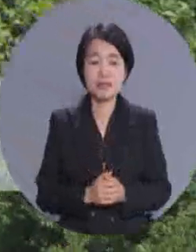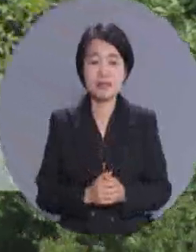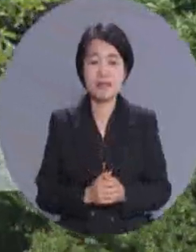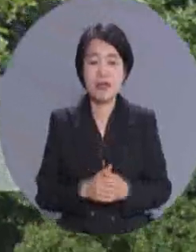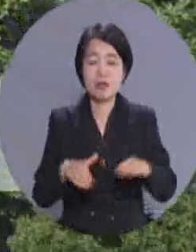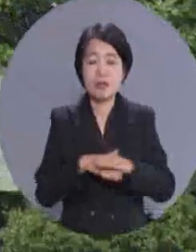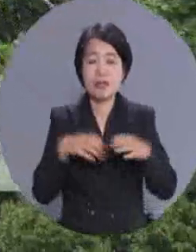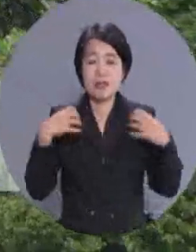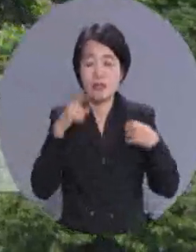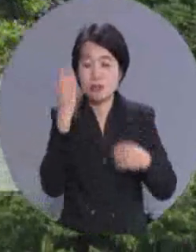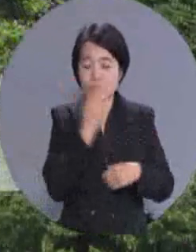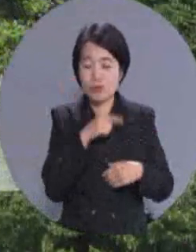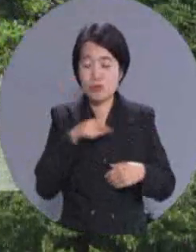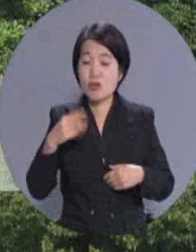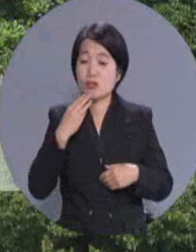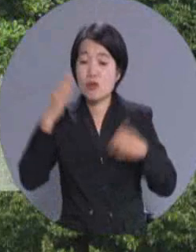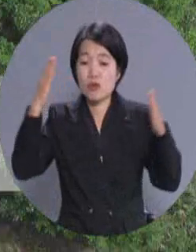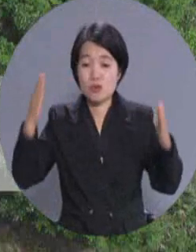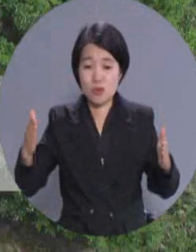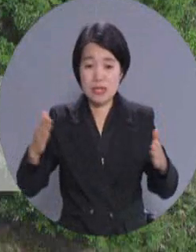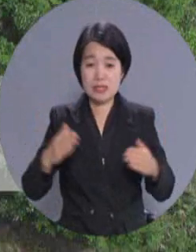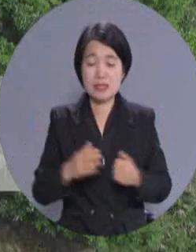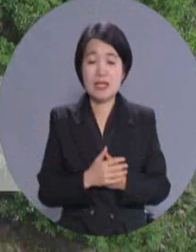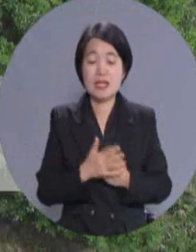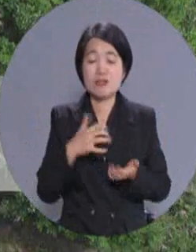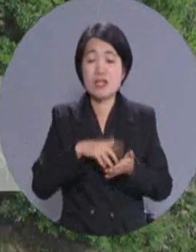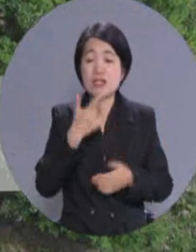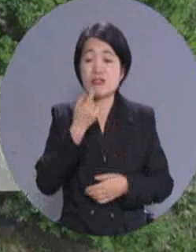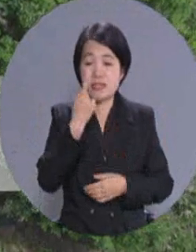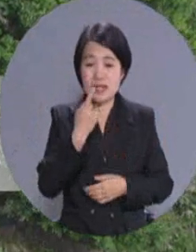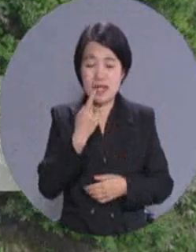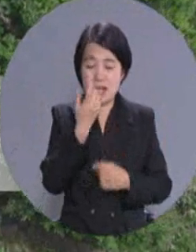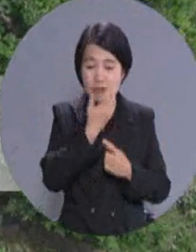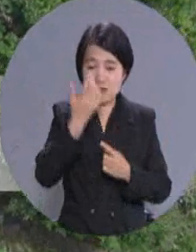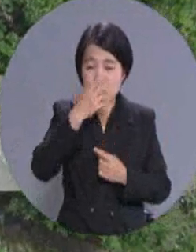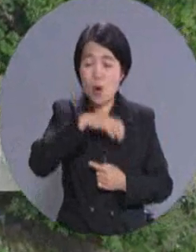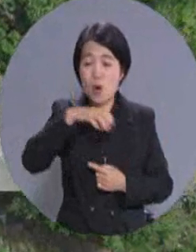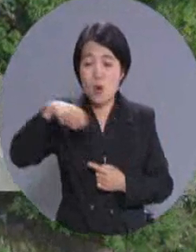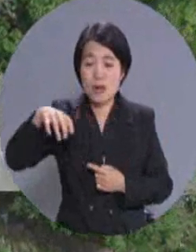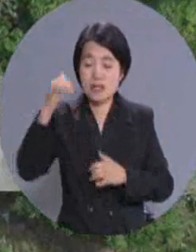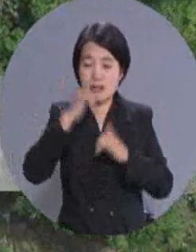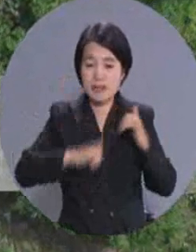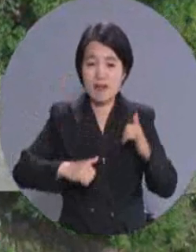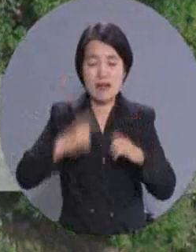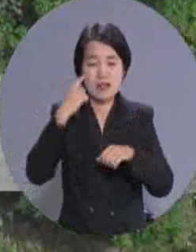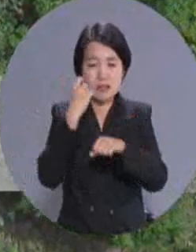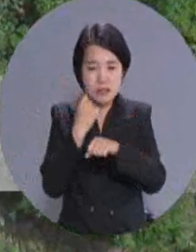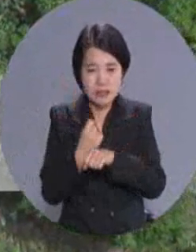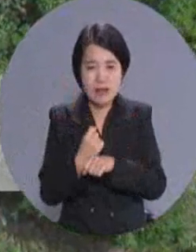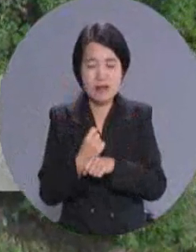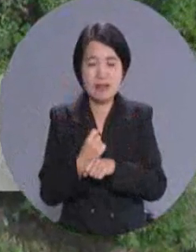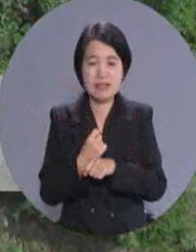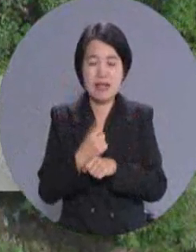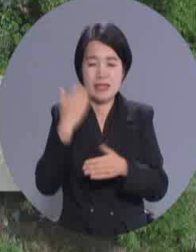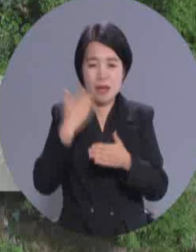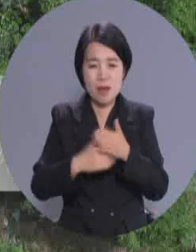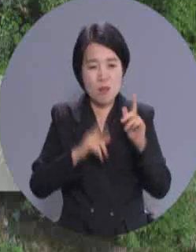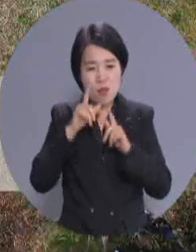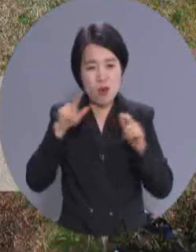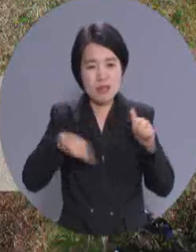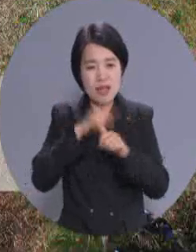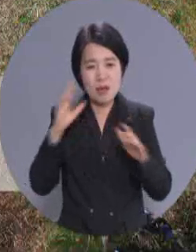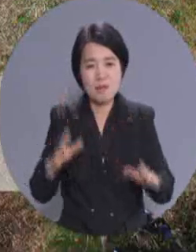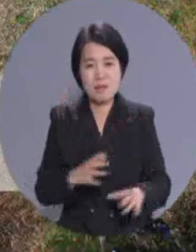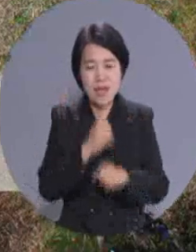문화재청은 여수에서 서울 구간에 위치한 예순 한개 봉수 유적 가운데 역사적 학술적 가치와 잔존 상태 등을